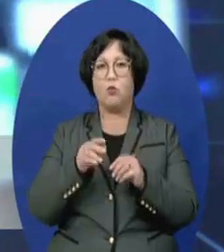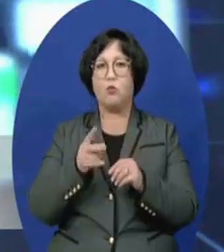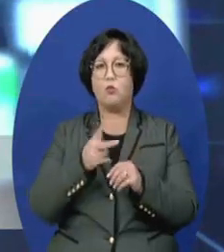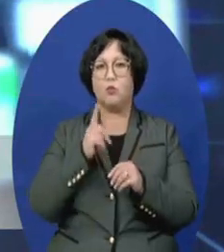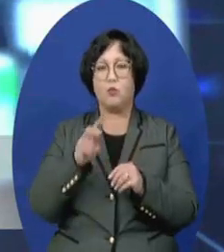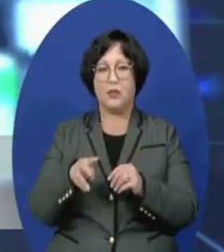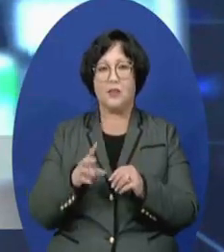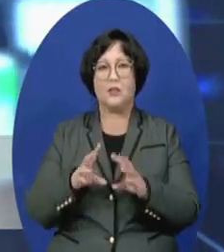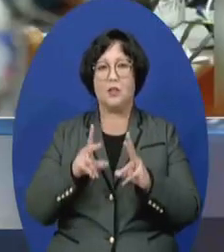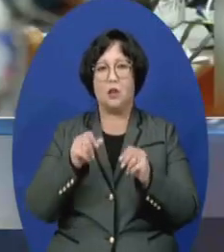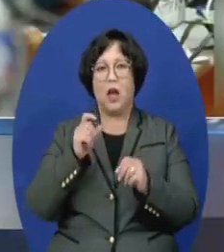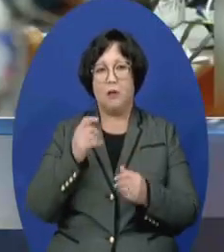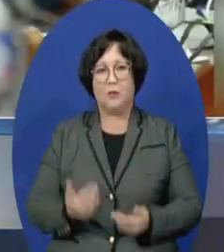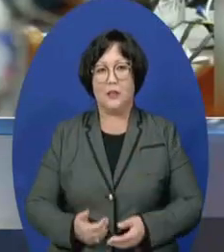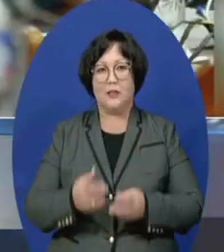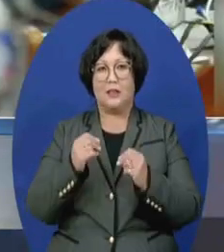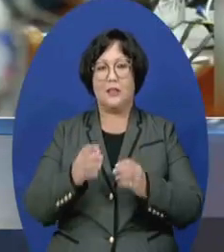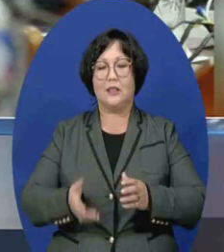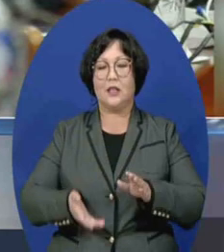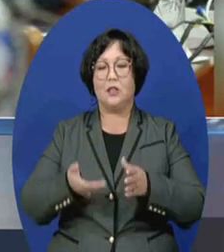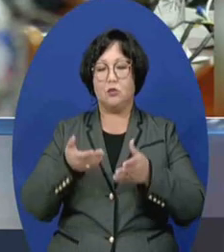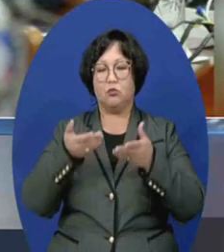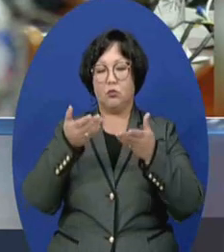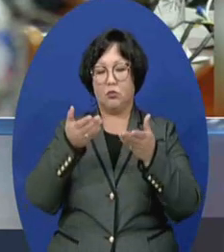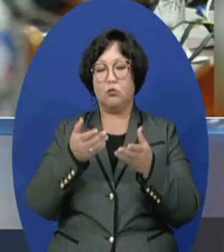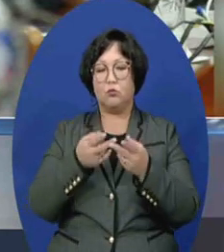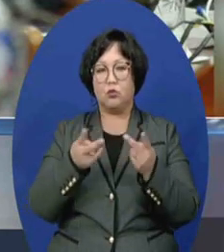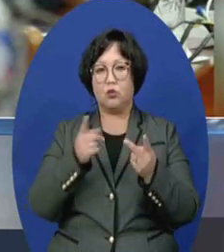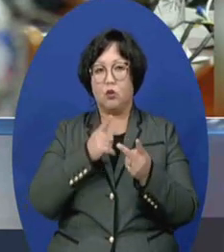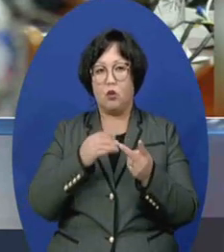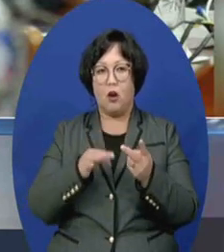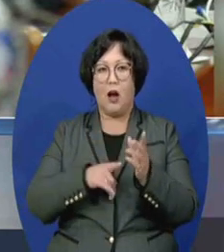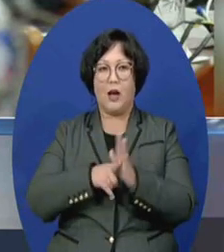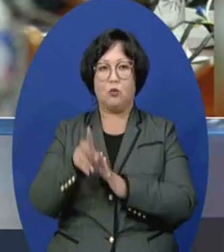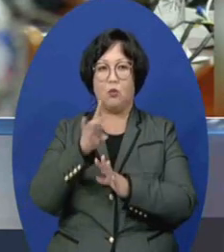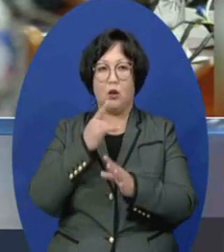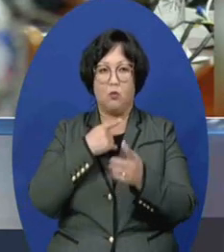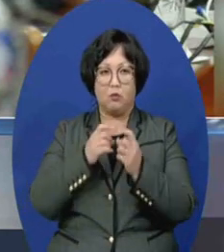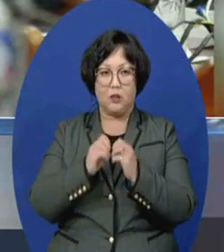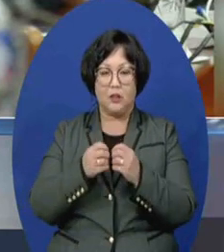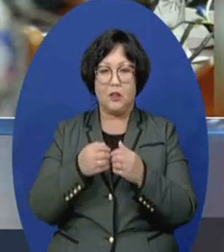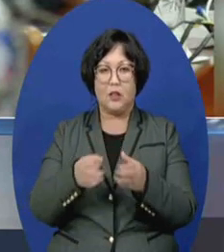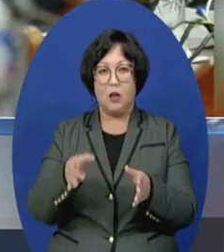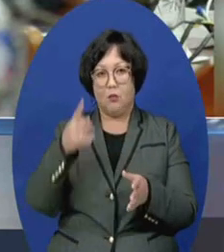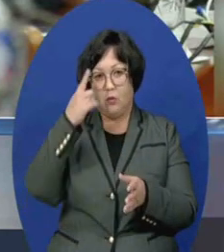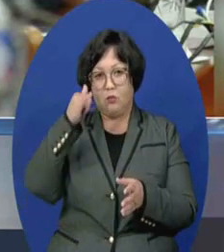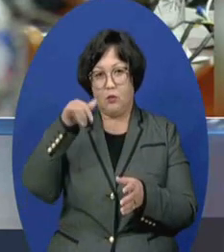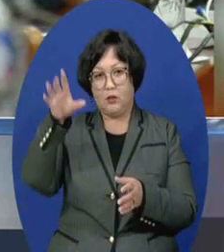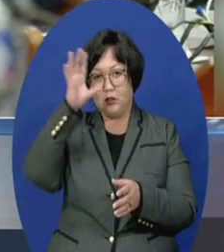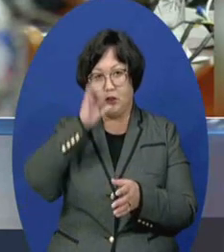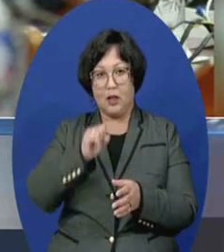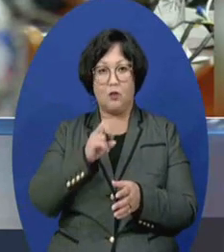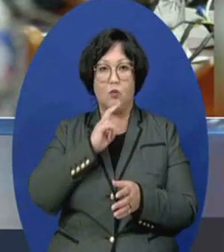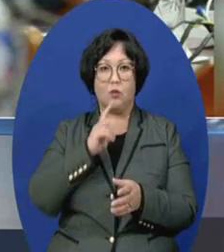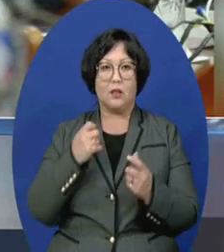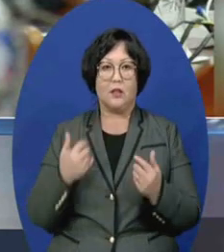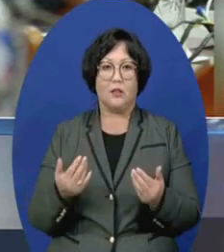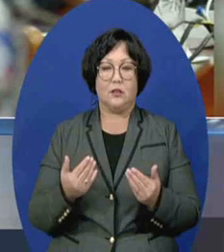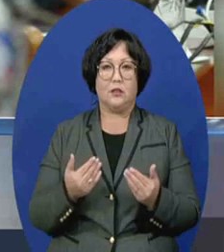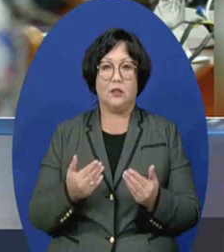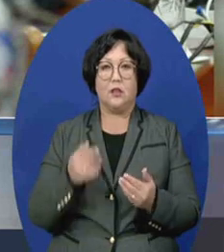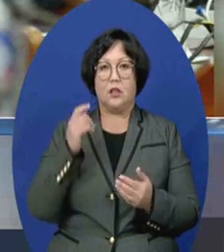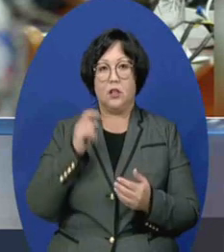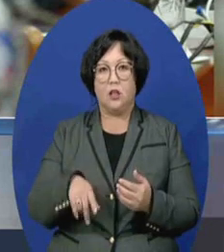сайжруулах амьдралын чанарыг дээшлүүлэх үндэсний хорооны анх дугаар хурал өнөөдөр боллоо. Хуралдааныг нээж Монгол улсын ерөнхий сайд Оюун Эрдэнэ